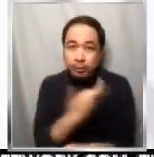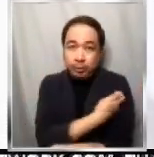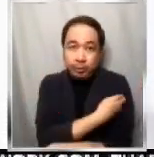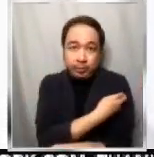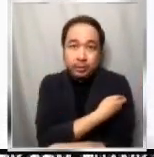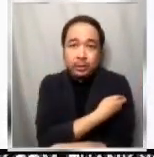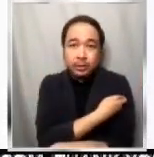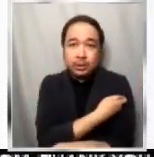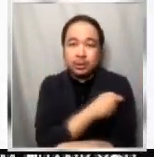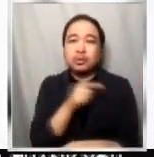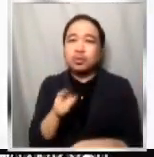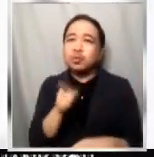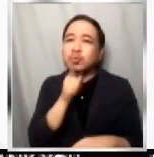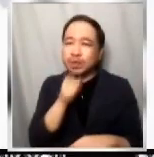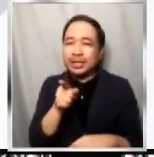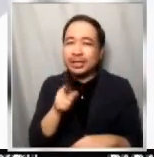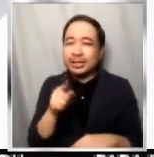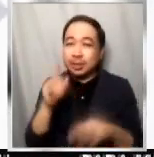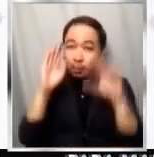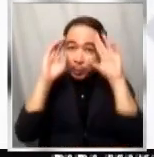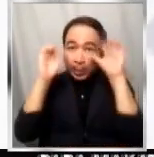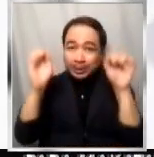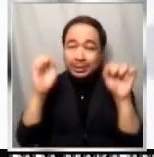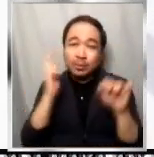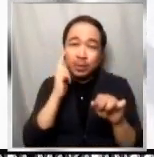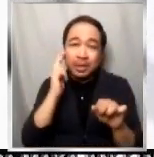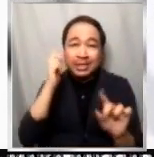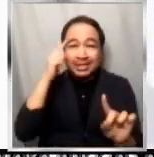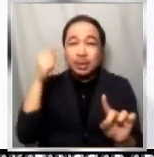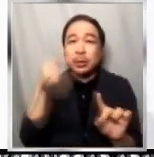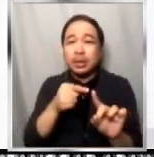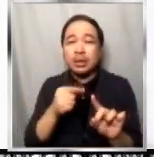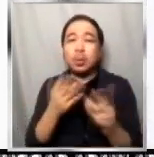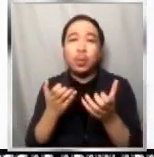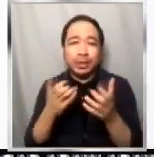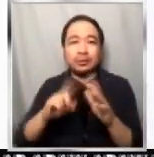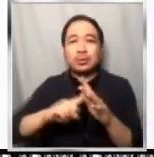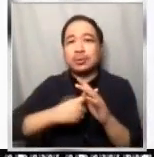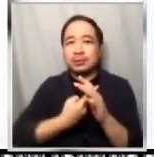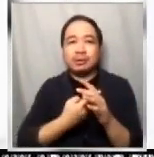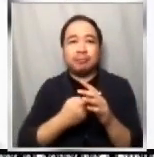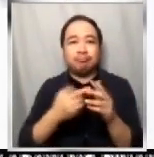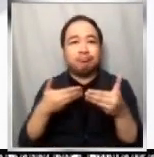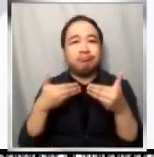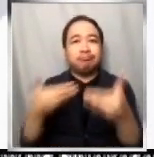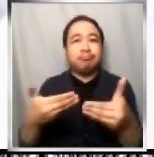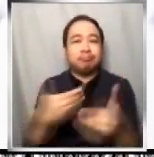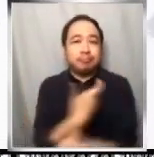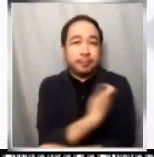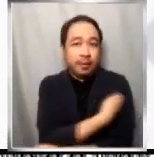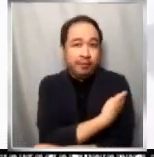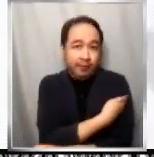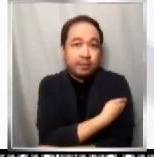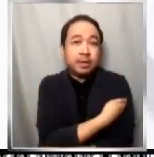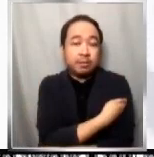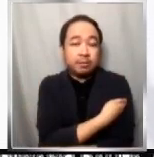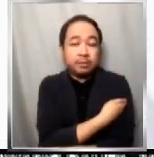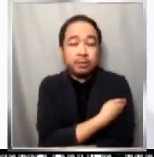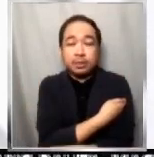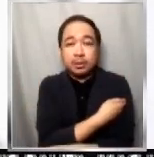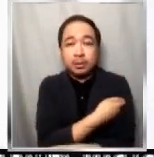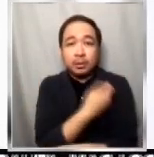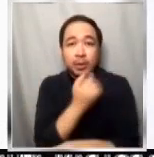lang ni Presidente, maumpisahan daw itong pag-rollout ng bakuna okay. Para sigurado